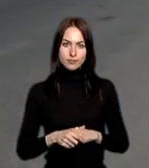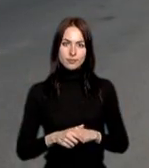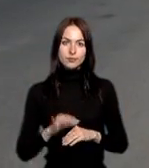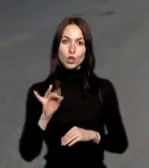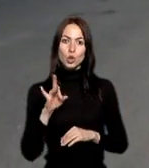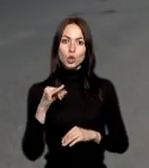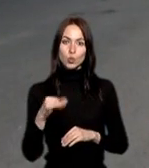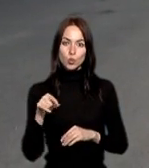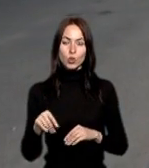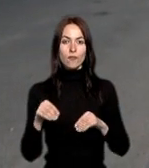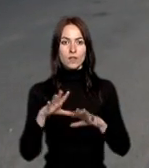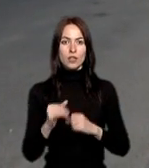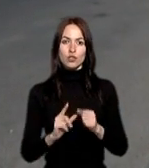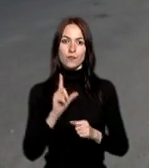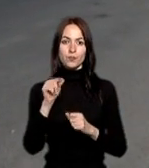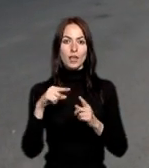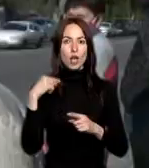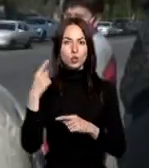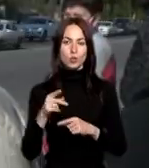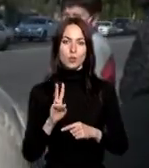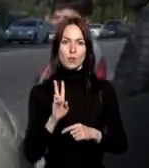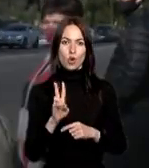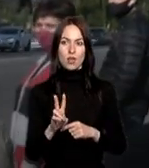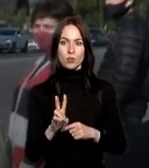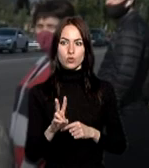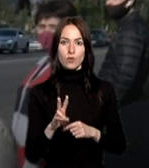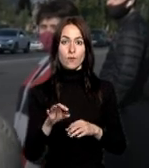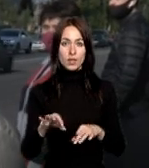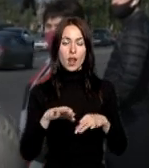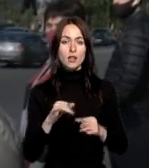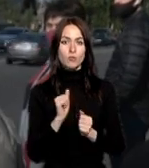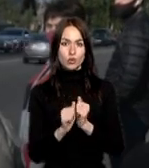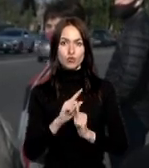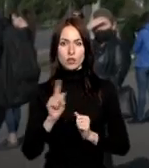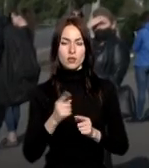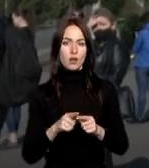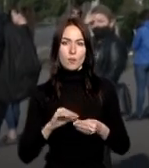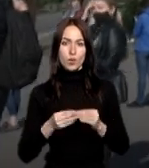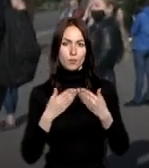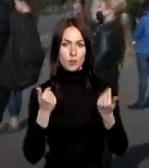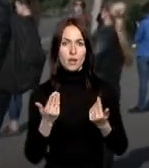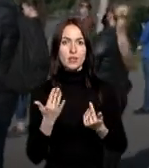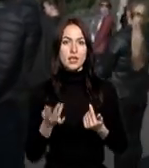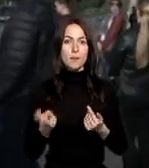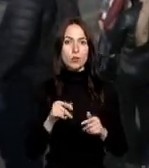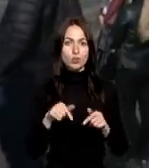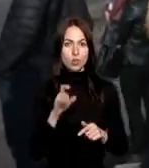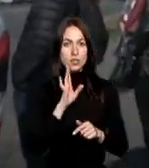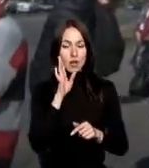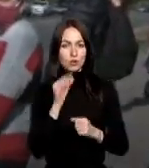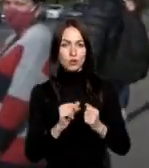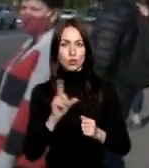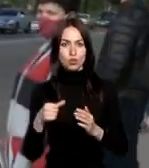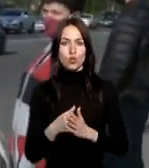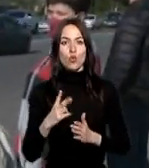Юрій Бусаковський вирішив їхати наступним тролейбусом. Транспорт їздить часто, тож проблем немає. Скільки приходжу сюди зранку, їжджу до